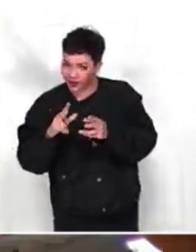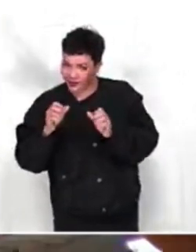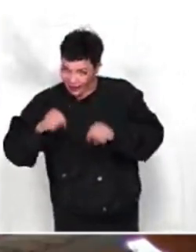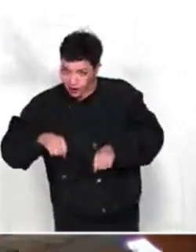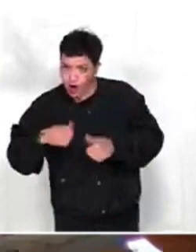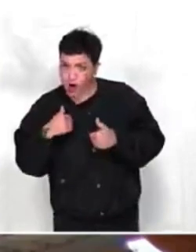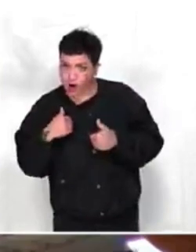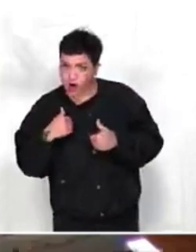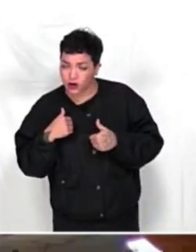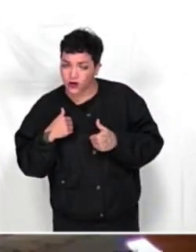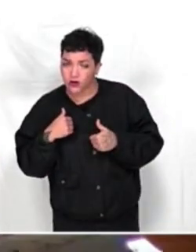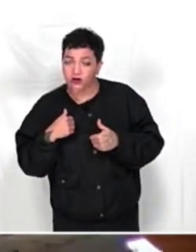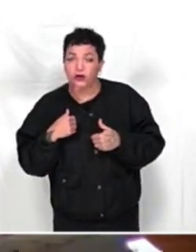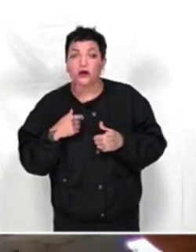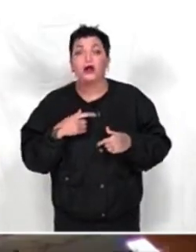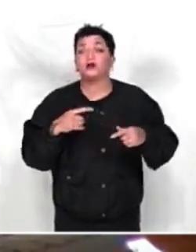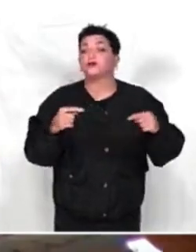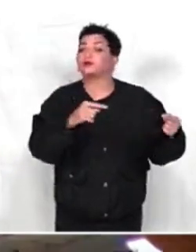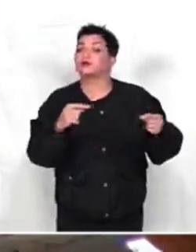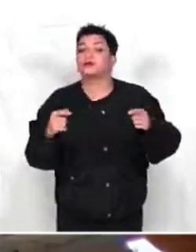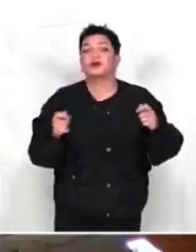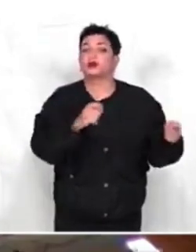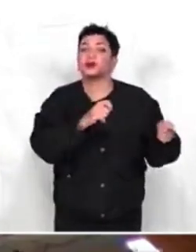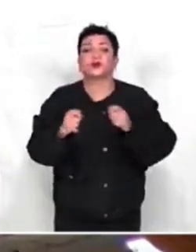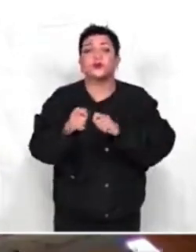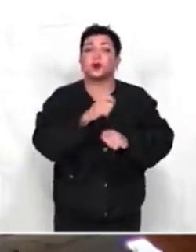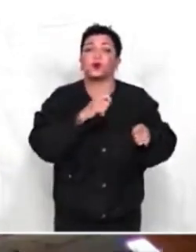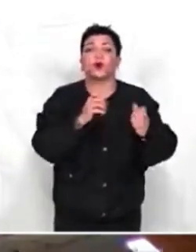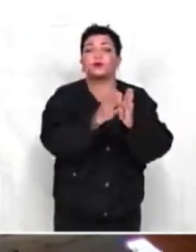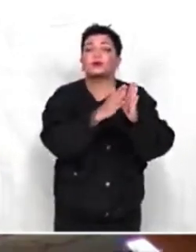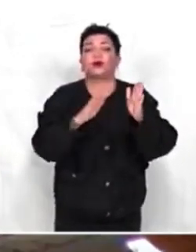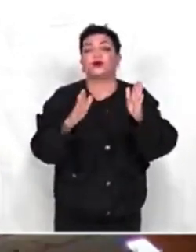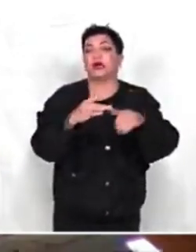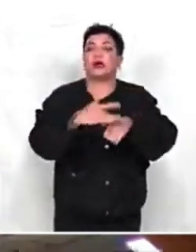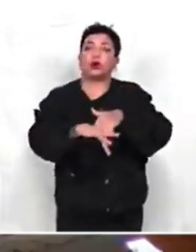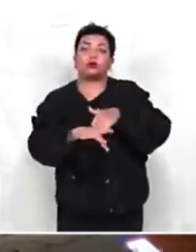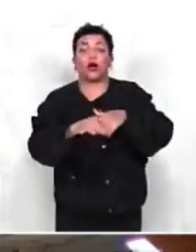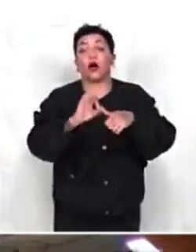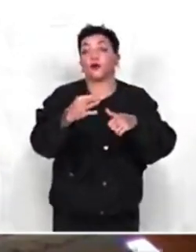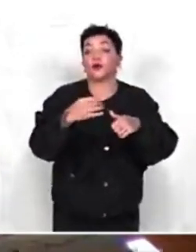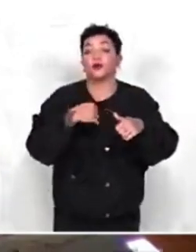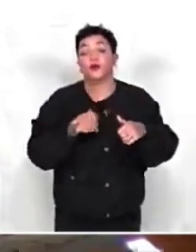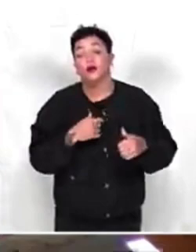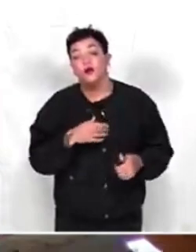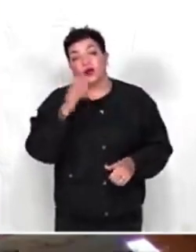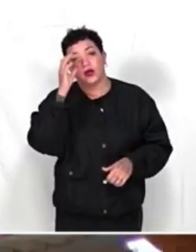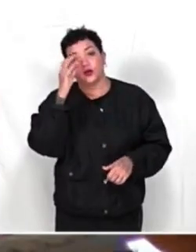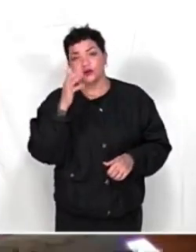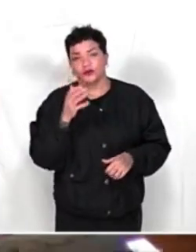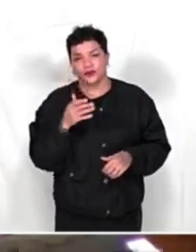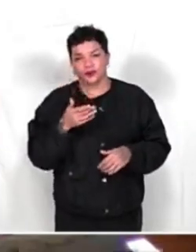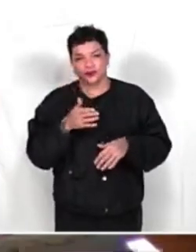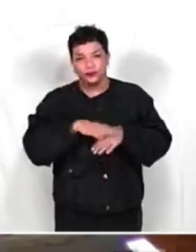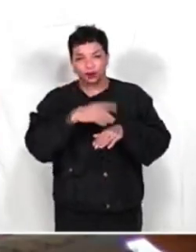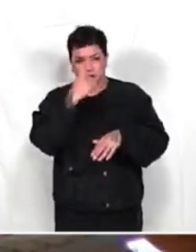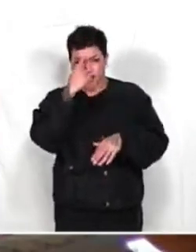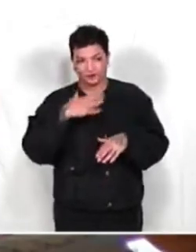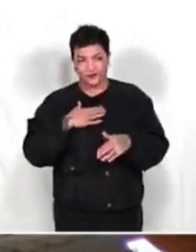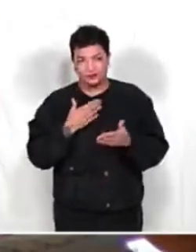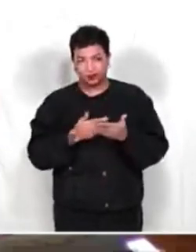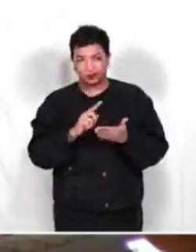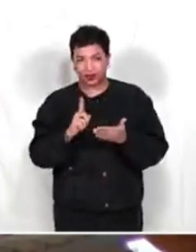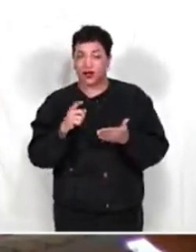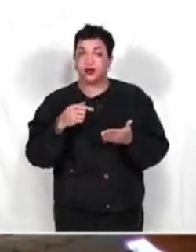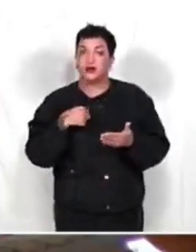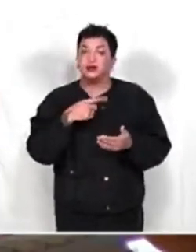de la délibération sur les grands retards à la bibliothèque, ça, on y a droit. Mais ce changement n'est pas neutre, c'est ce que je veux dire, et